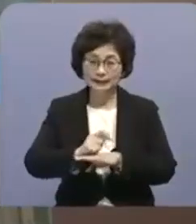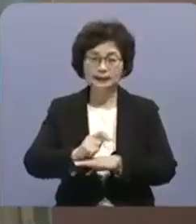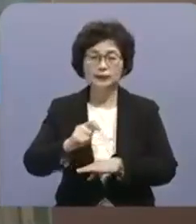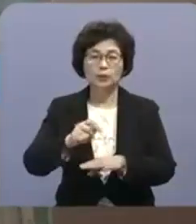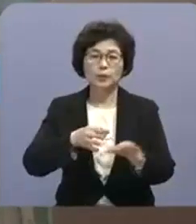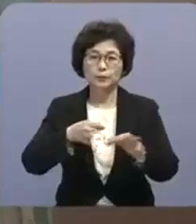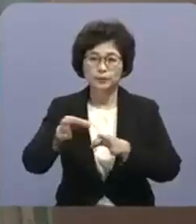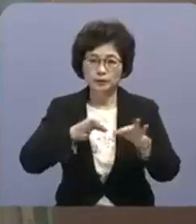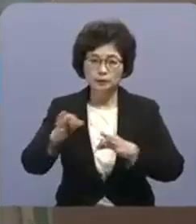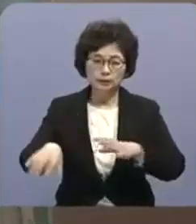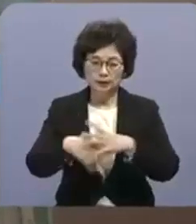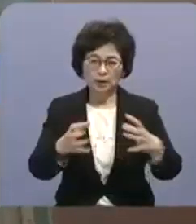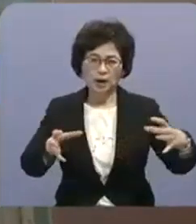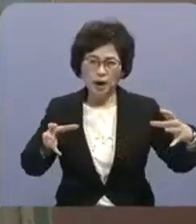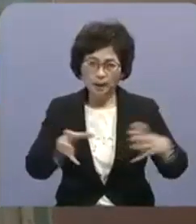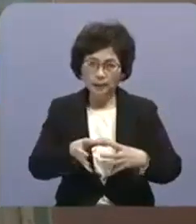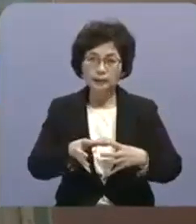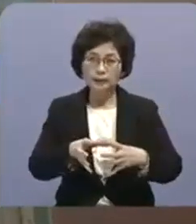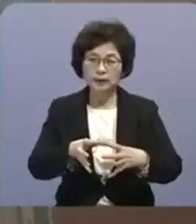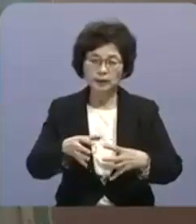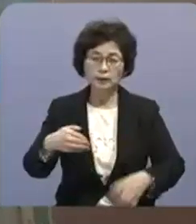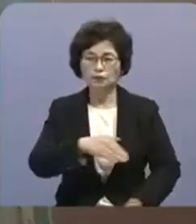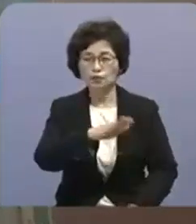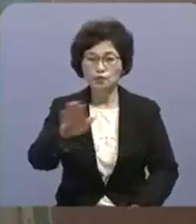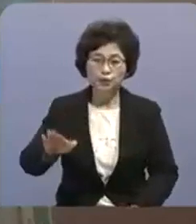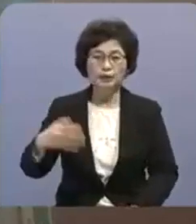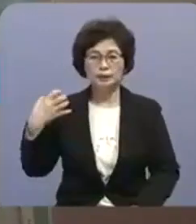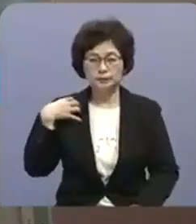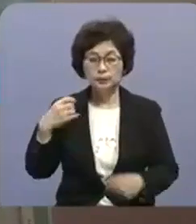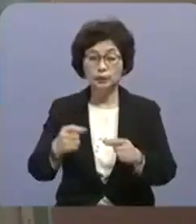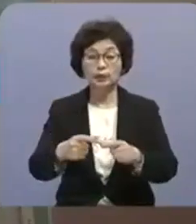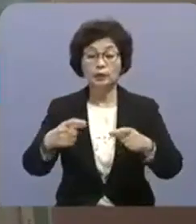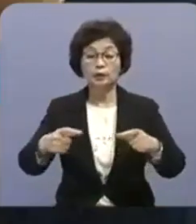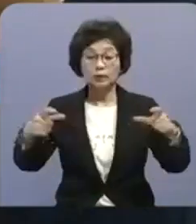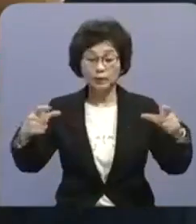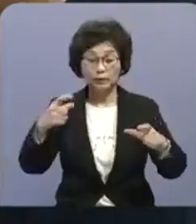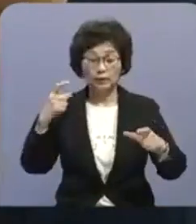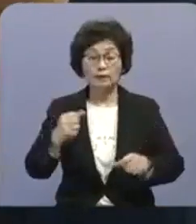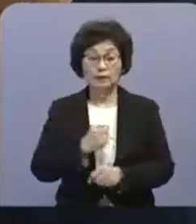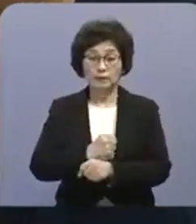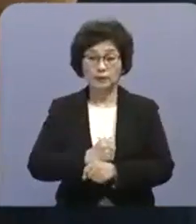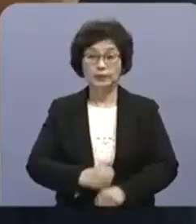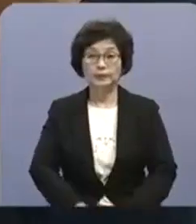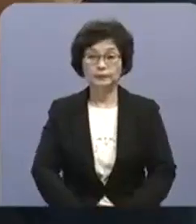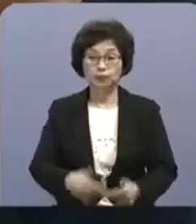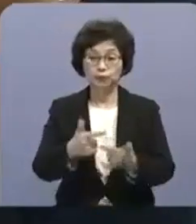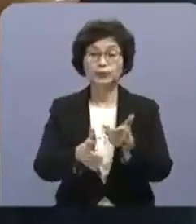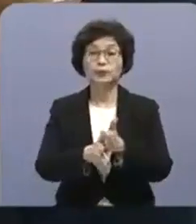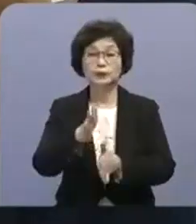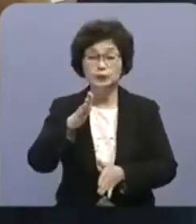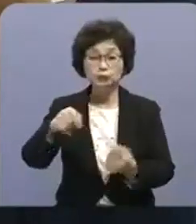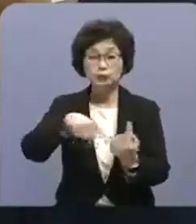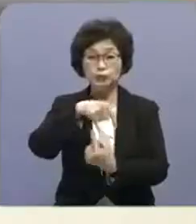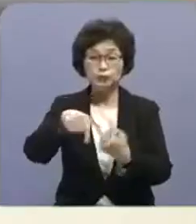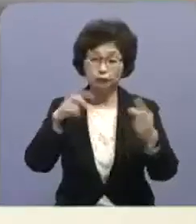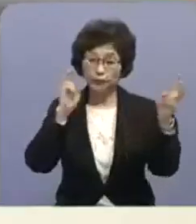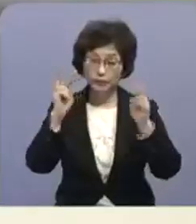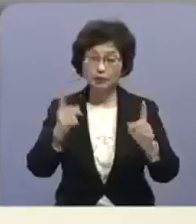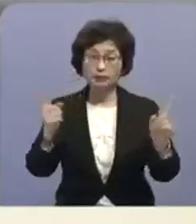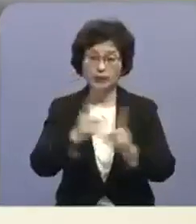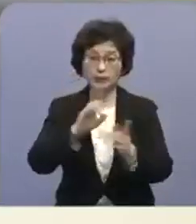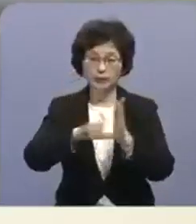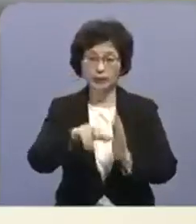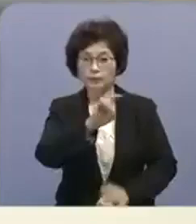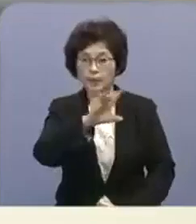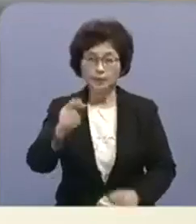다 아우르는 종합적인 플랫폼으로서 저희들이 역할을 확대해 나가면서 부산시는 운영사가 바뀔 때마다